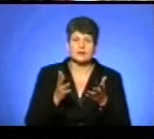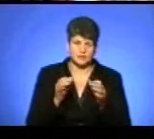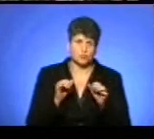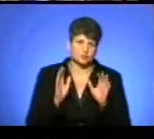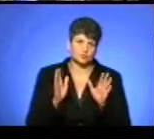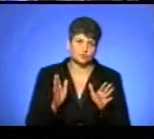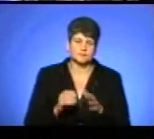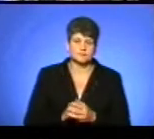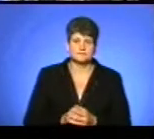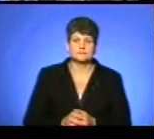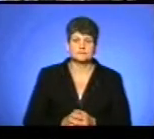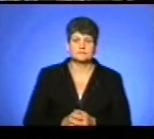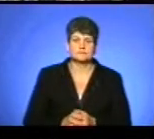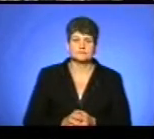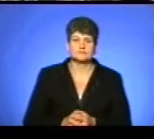бути.